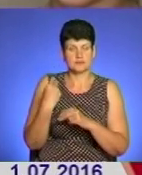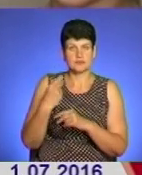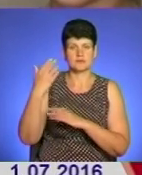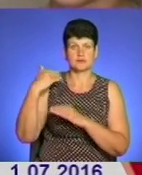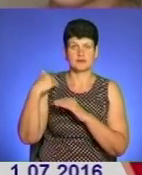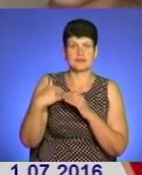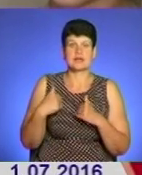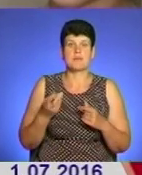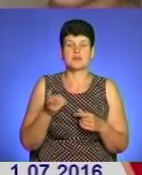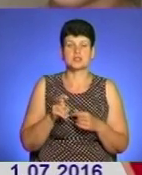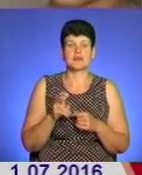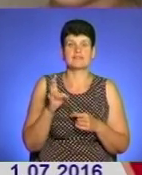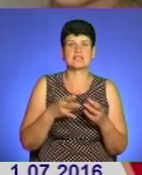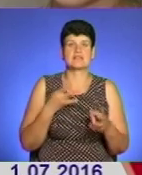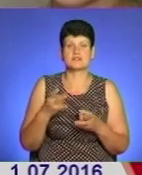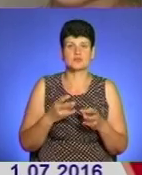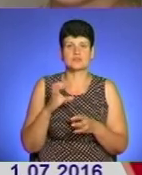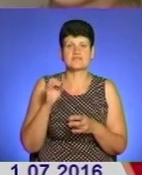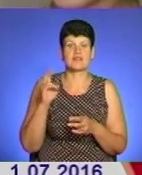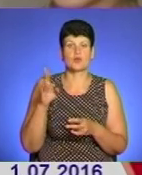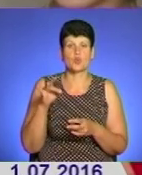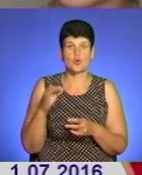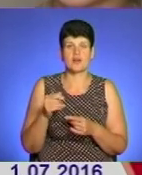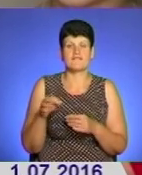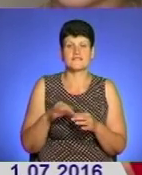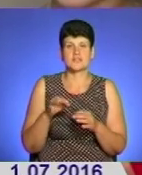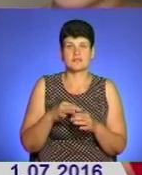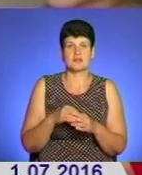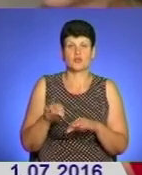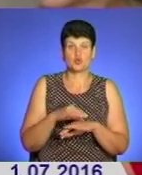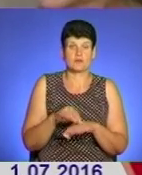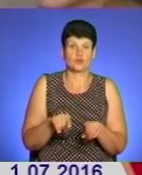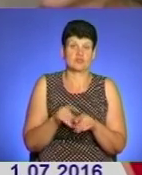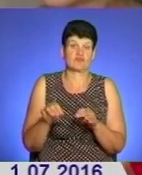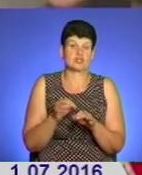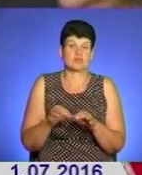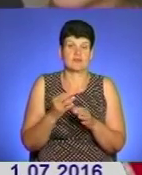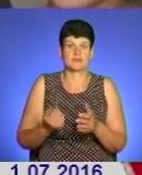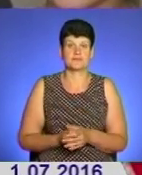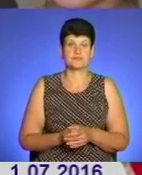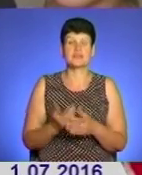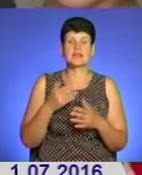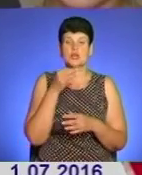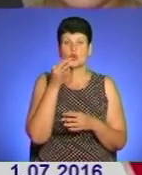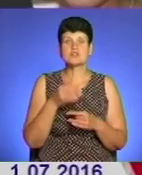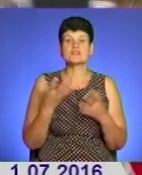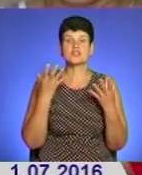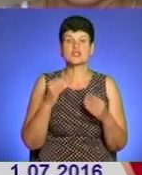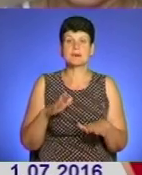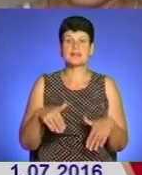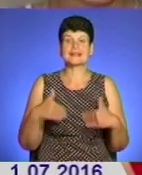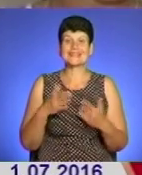в невістку, свекруха вишивала, чоловік вишивав, і вже всі почали вишивати. Який досвід ще передаєте